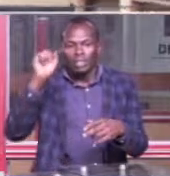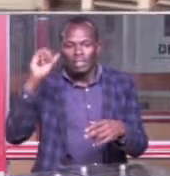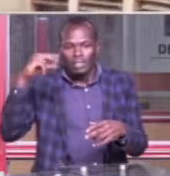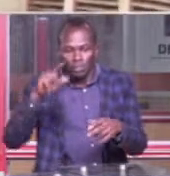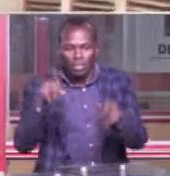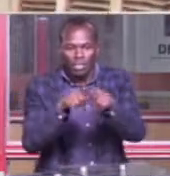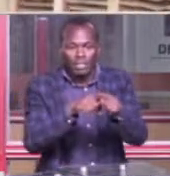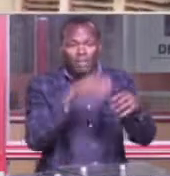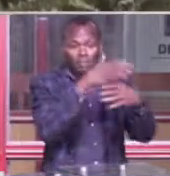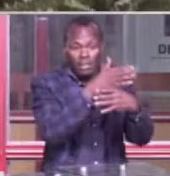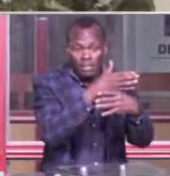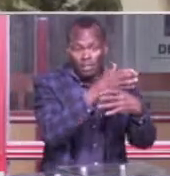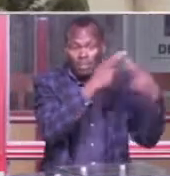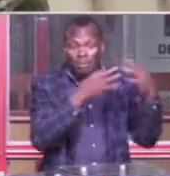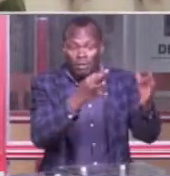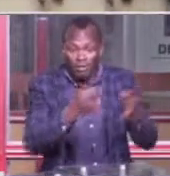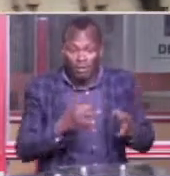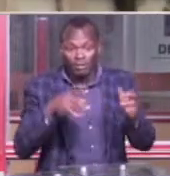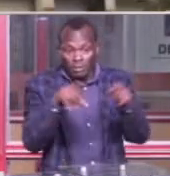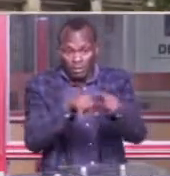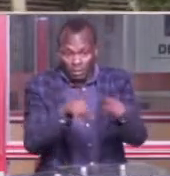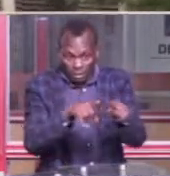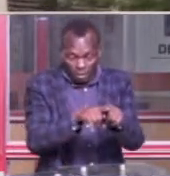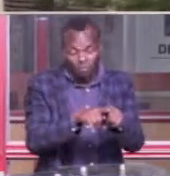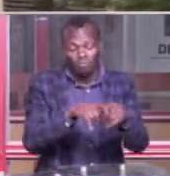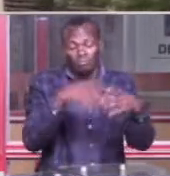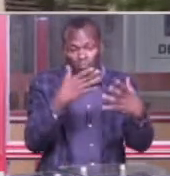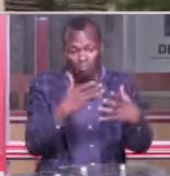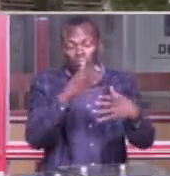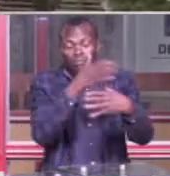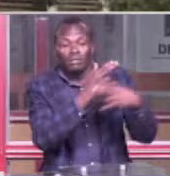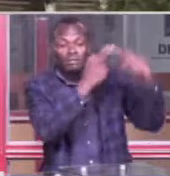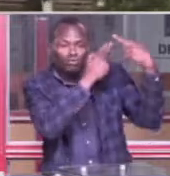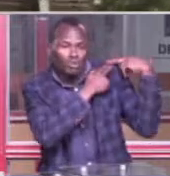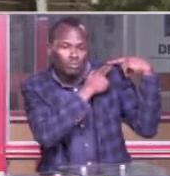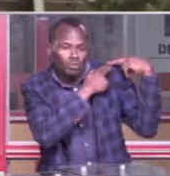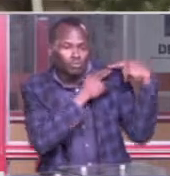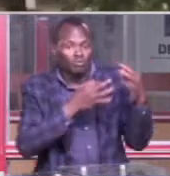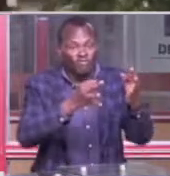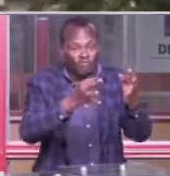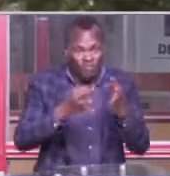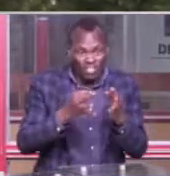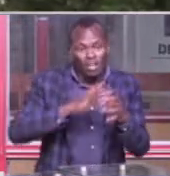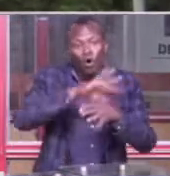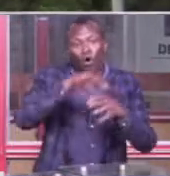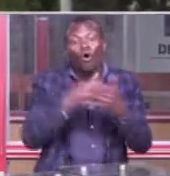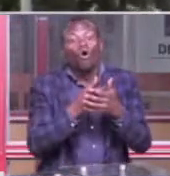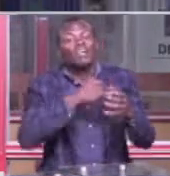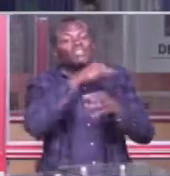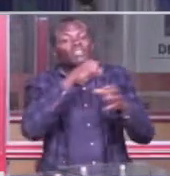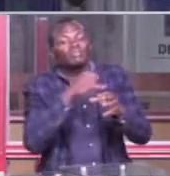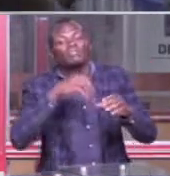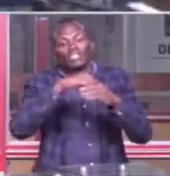y'ebyensimbi Keith Muhakanizi be bamu ku bateeberezebwa okubeera emabega wa bino byonna kyokka bwe twogeddeko n'amyuka ssaabawoleza wa